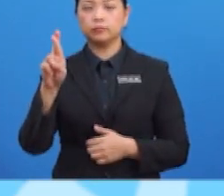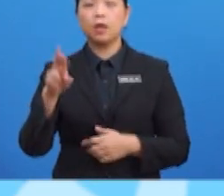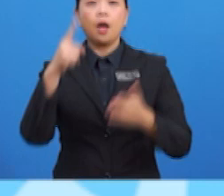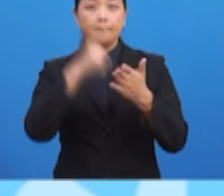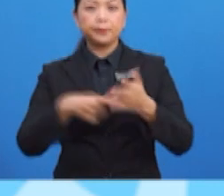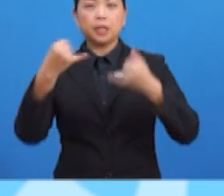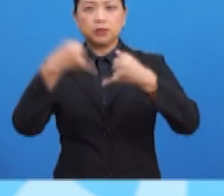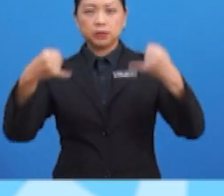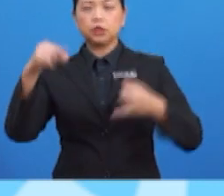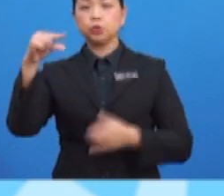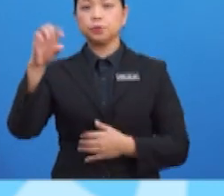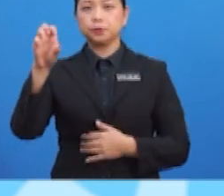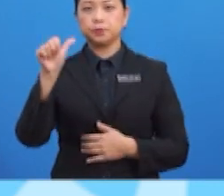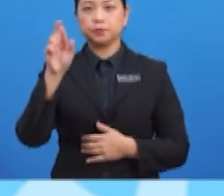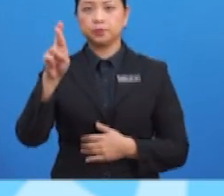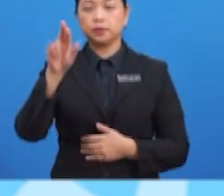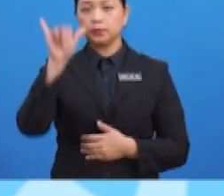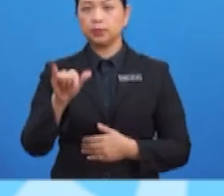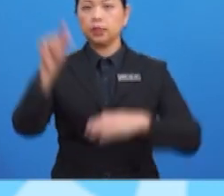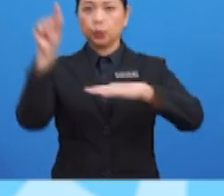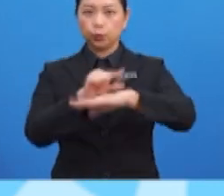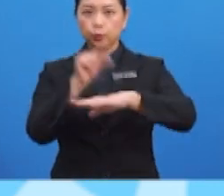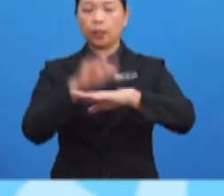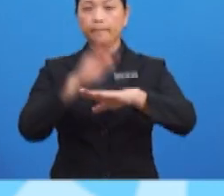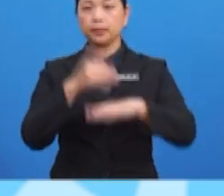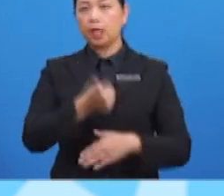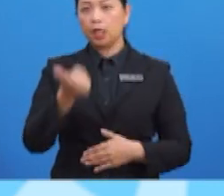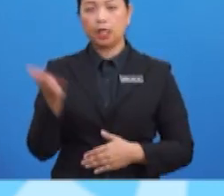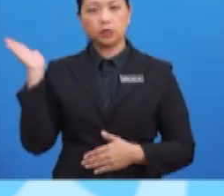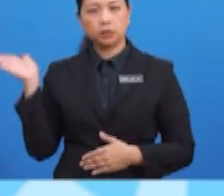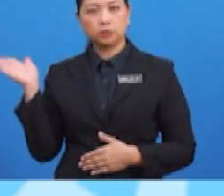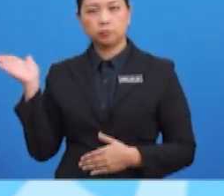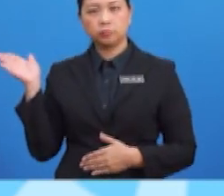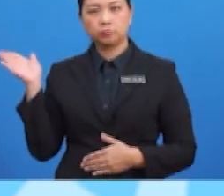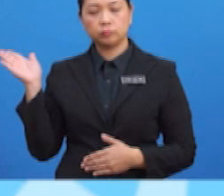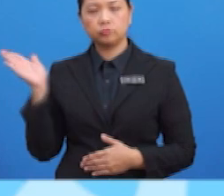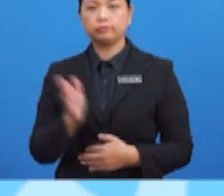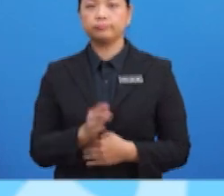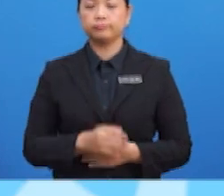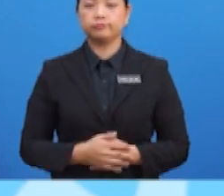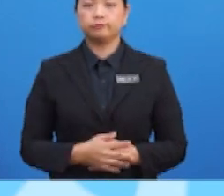Apakah jenis gear yang digunakan pada alat tersebut?